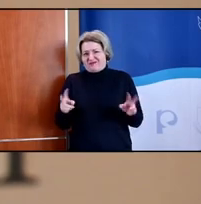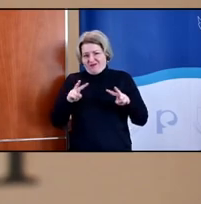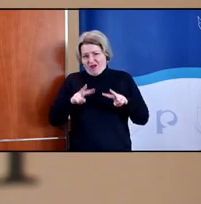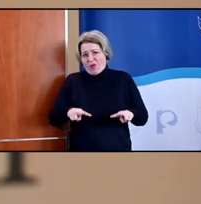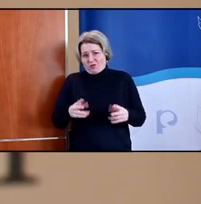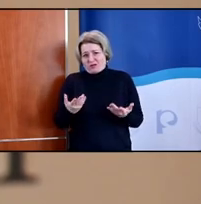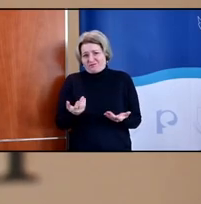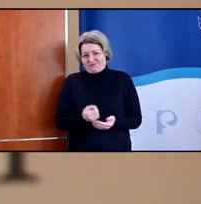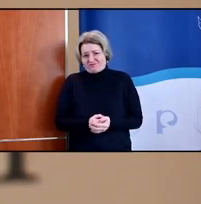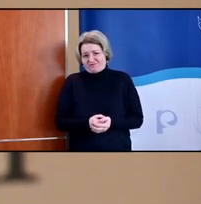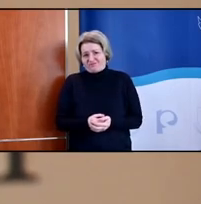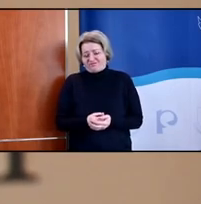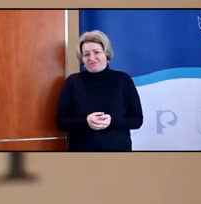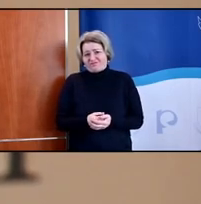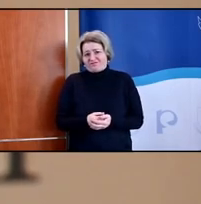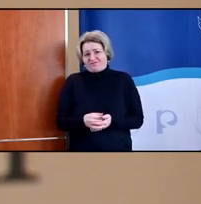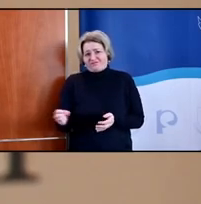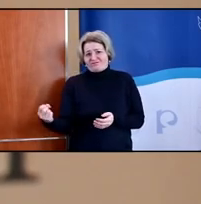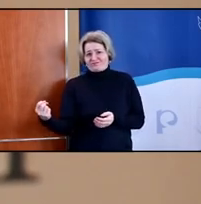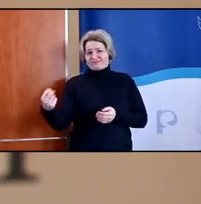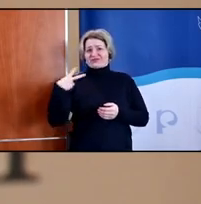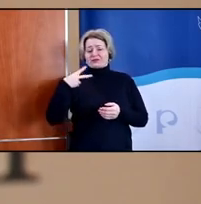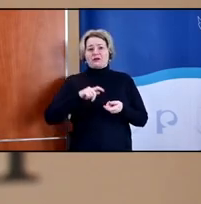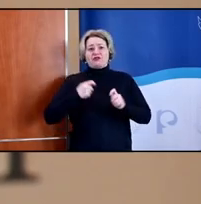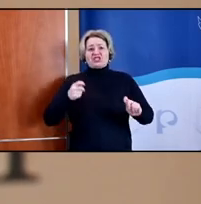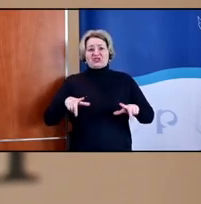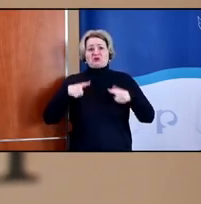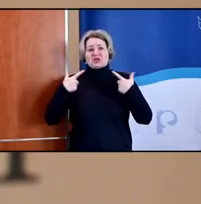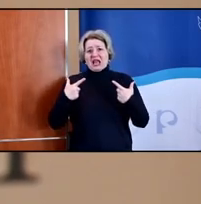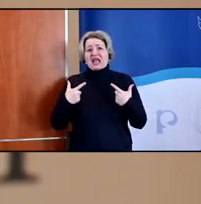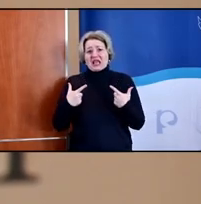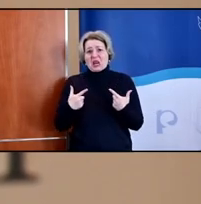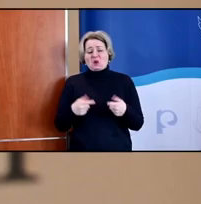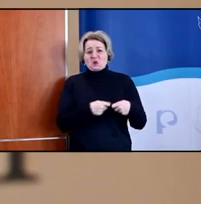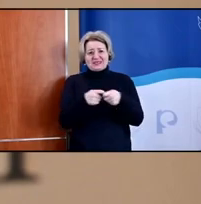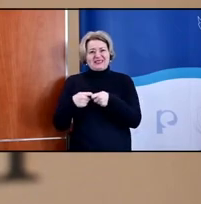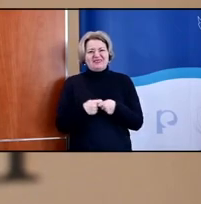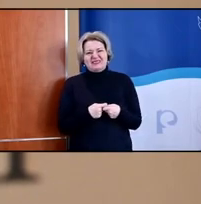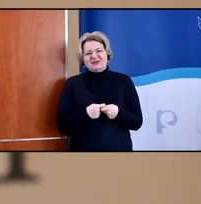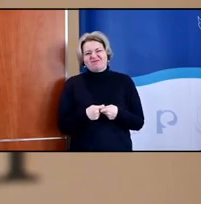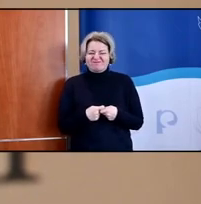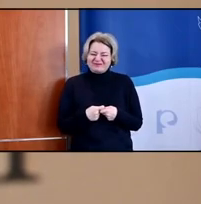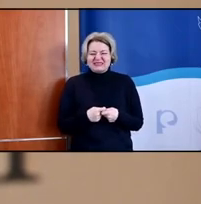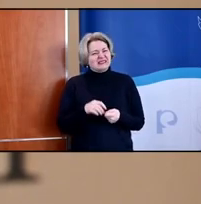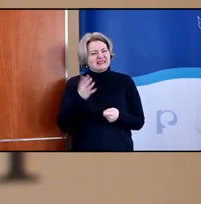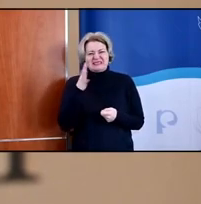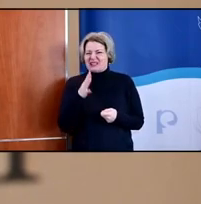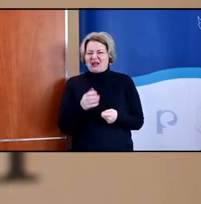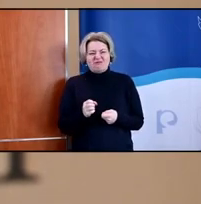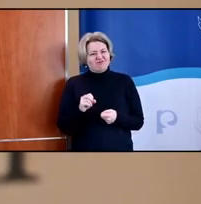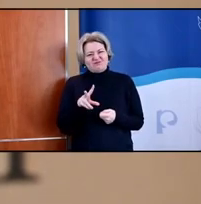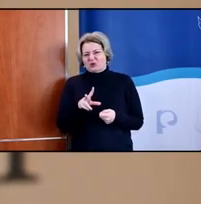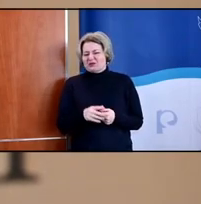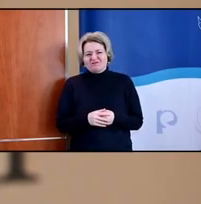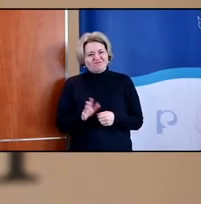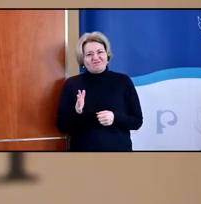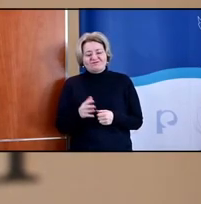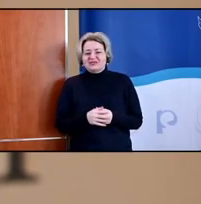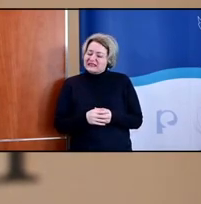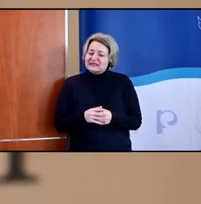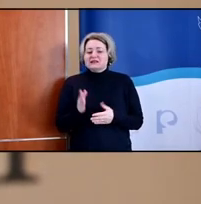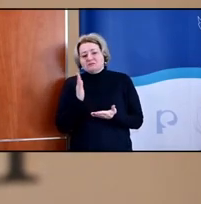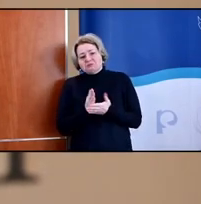meg is kaptuk a visszajelzést a fogyatékossággal élő szervezetektől hogy ez így nem nem oké és hogy hogy ezen még dolgozni kell